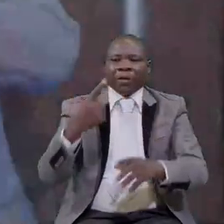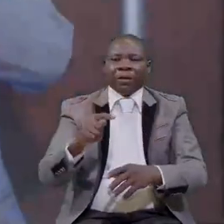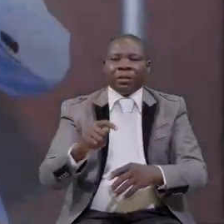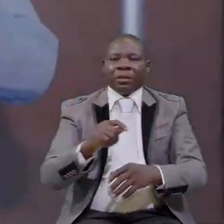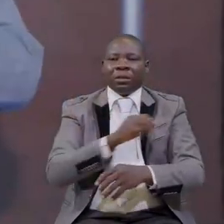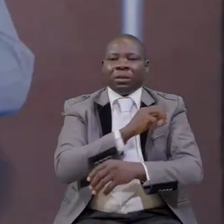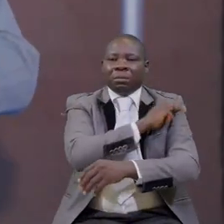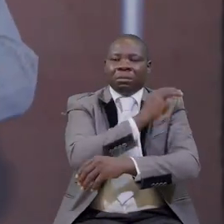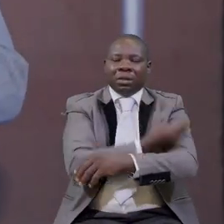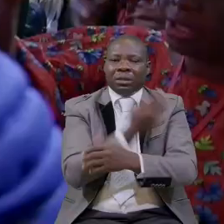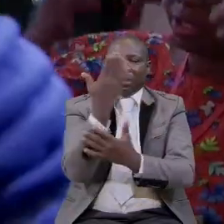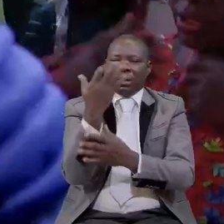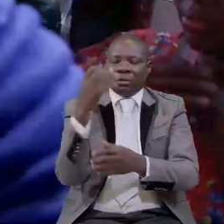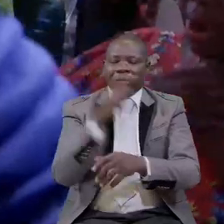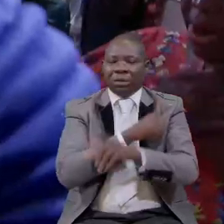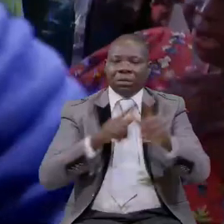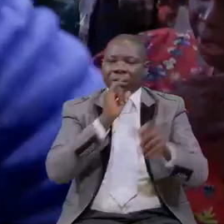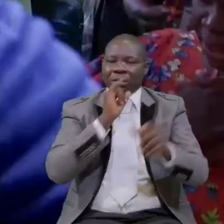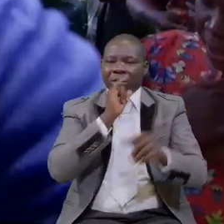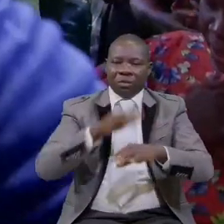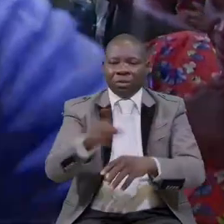L'onction du Seigneur est venue sur toi déjà.